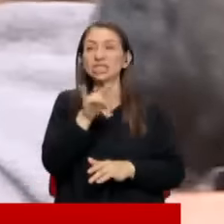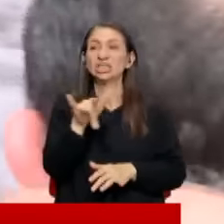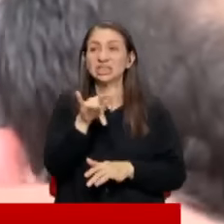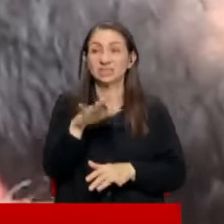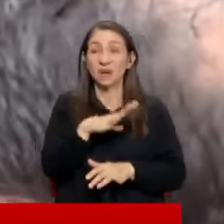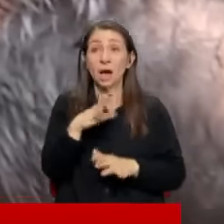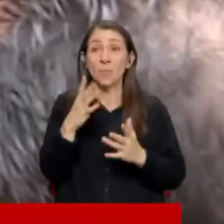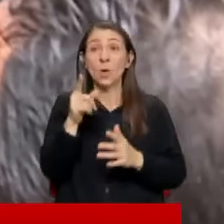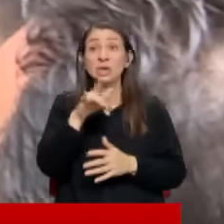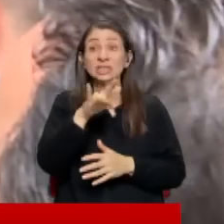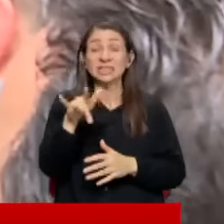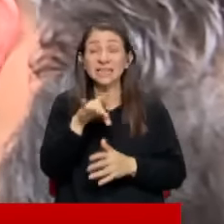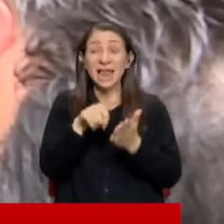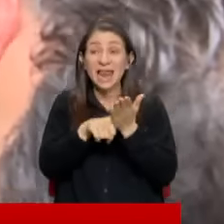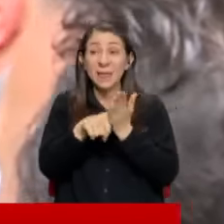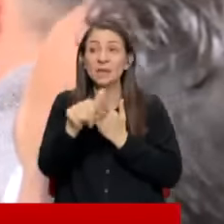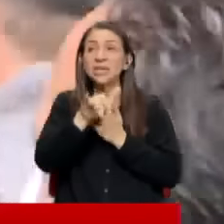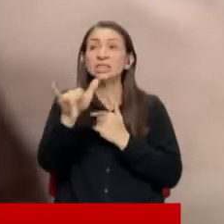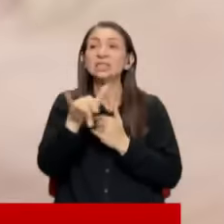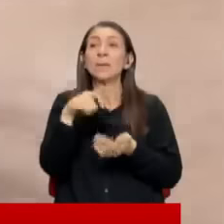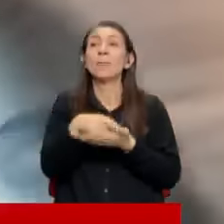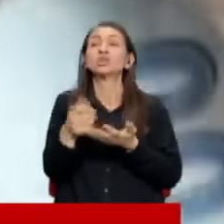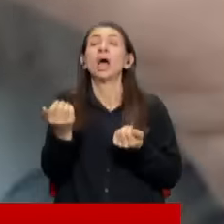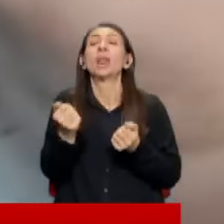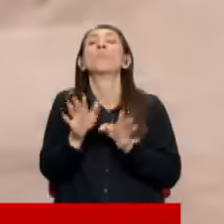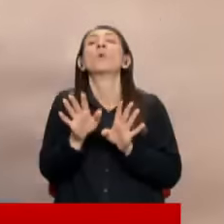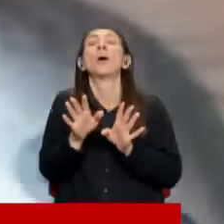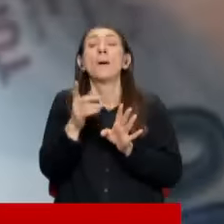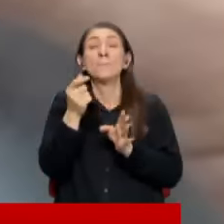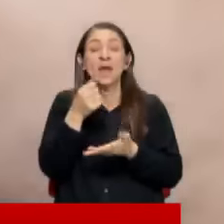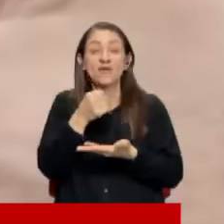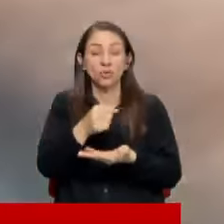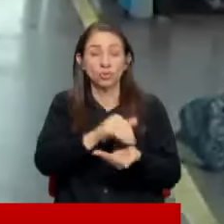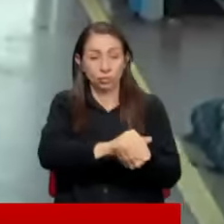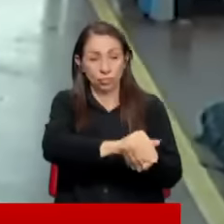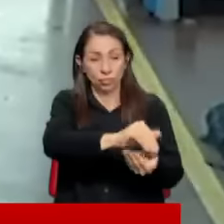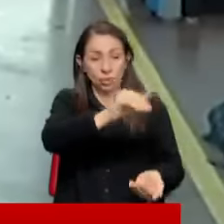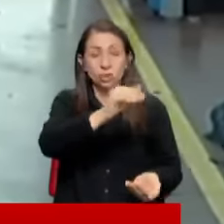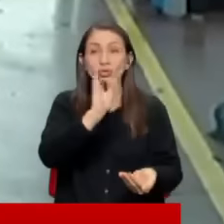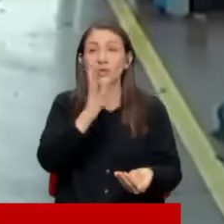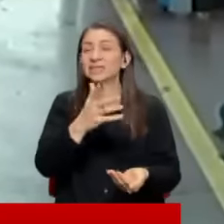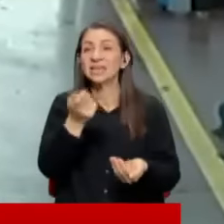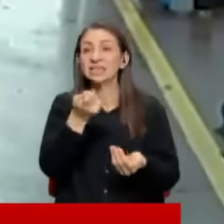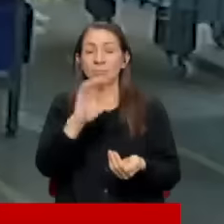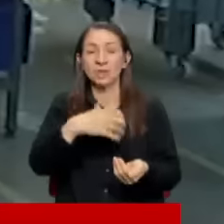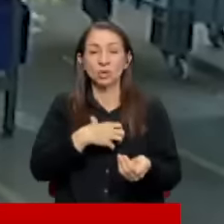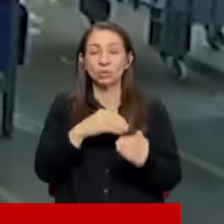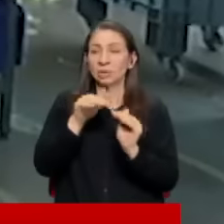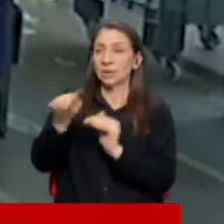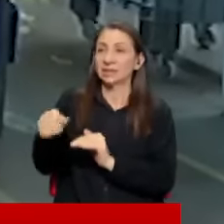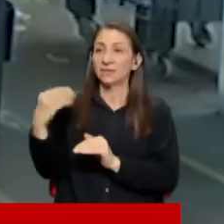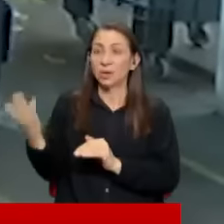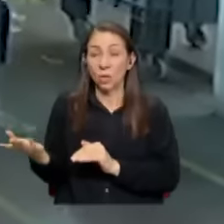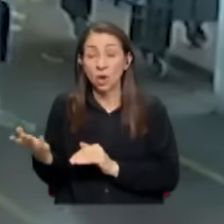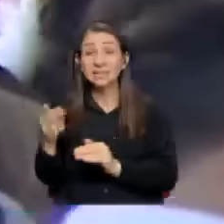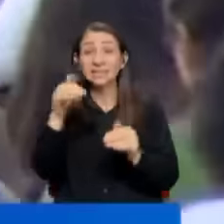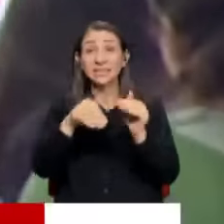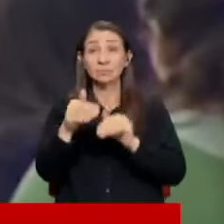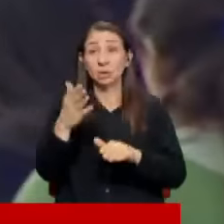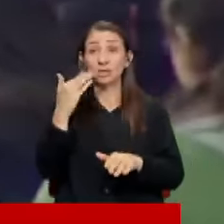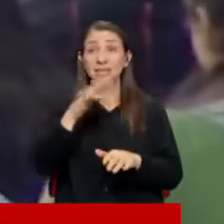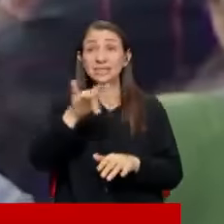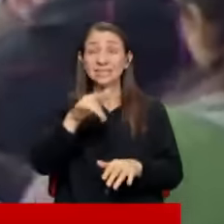var. Ama o işsizlerin tamamı işsizlik maaşı alamıyor. Para fonda birikiyor, çoğu da işverene teşvik olarak gidiyor. Seçimden